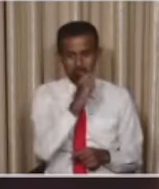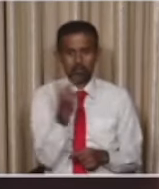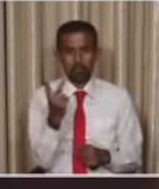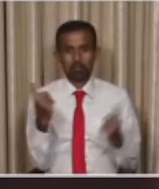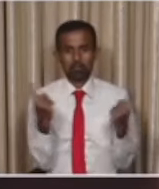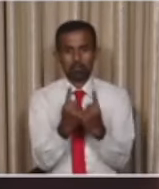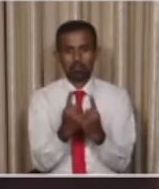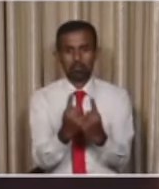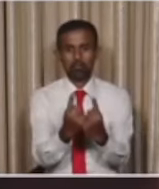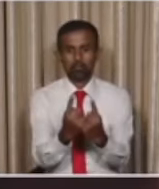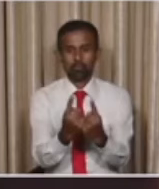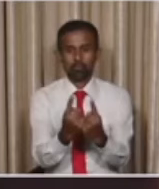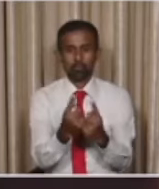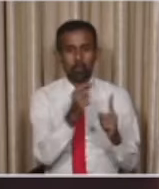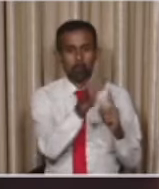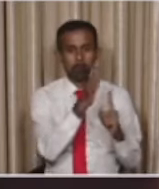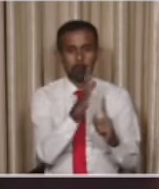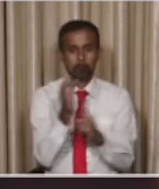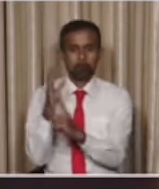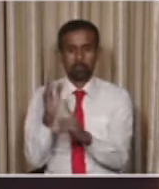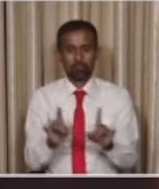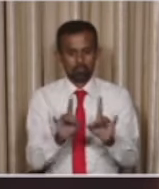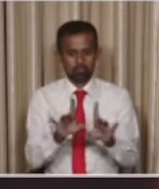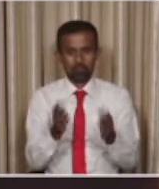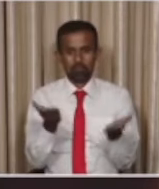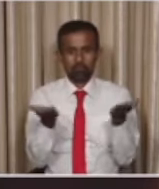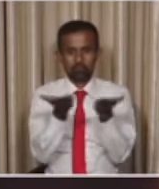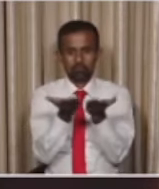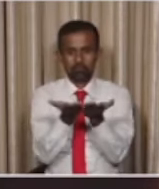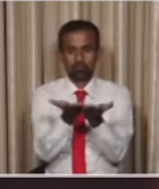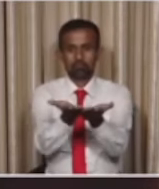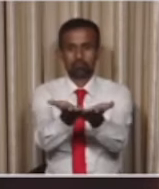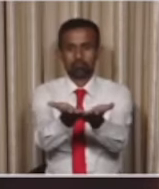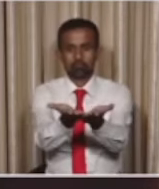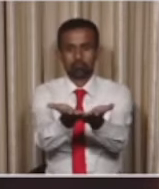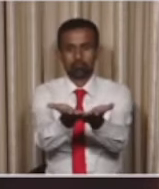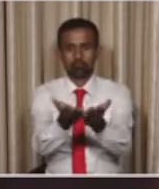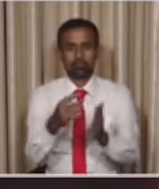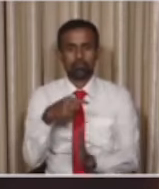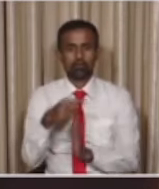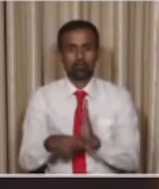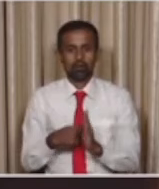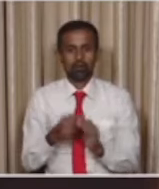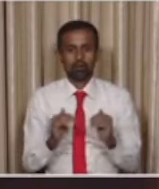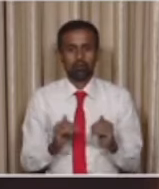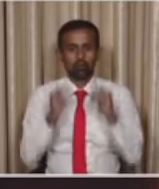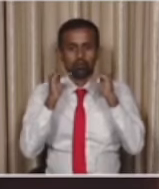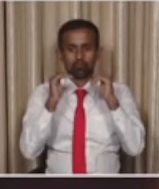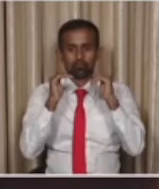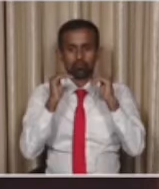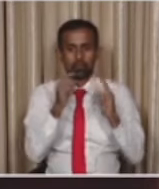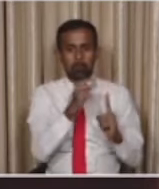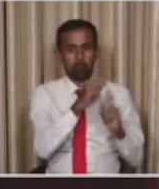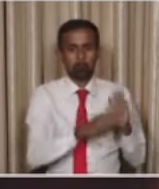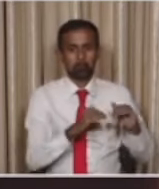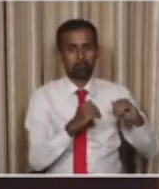කොහොමද යන්නේද අගමැති ජනාධිපති නියමට යනවා බැලන්ස් එකේ ඒ යන බැලන්ස් එකේ ඉඳලා තමයි රට අද ගොඩ යන්නේ අගමැති